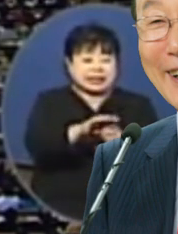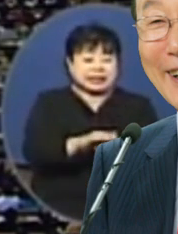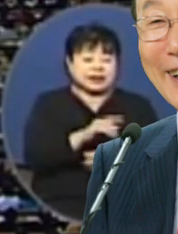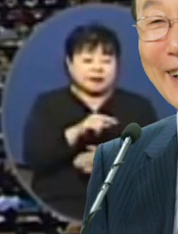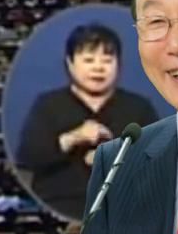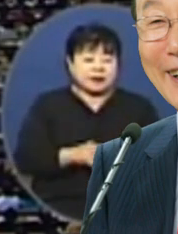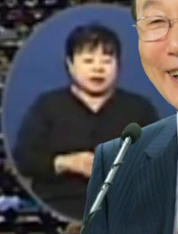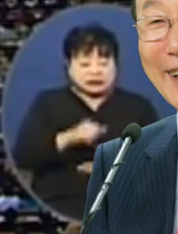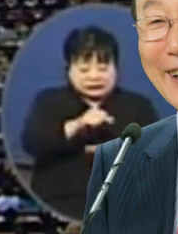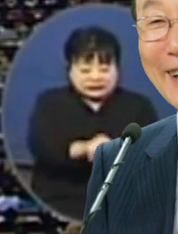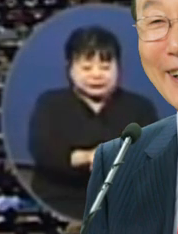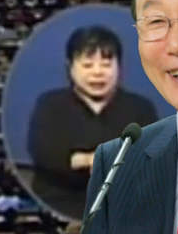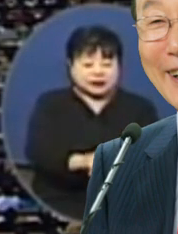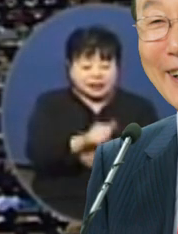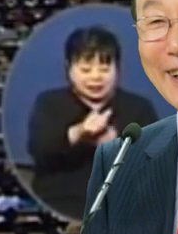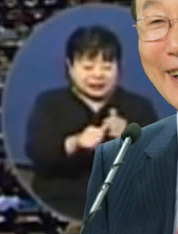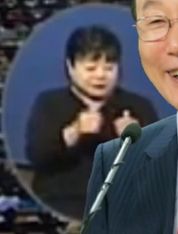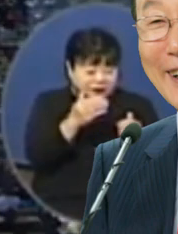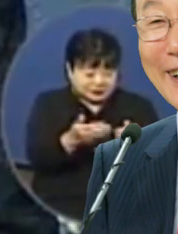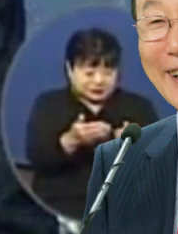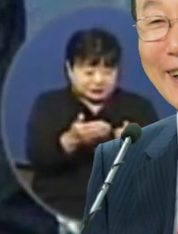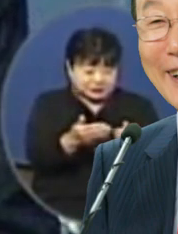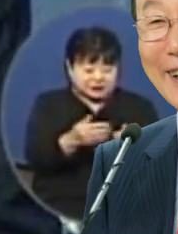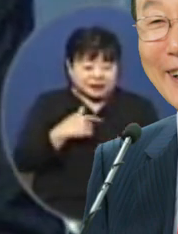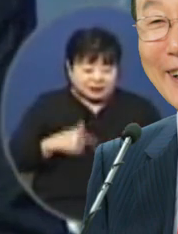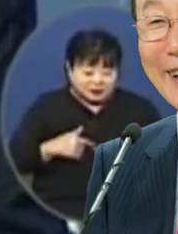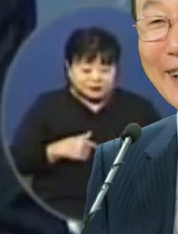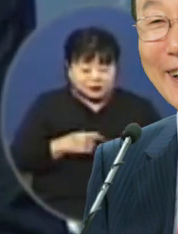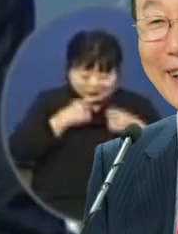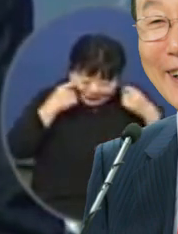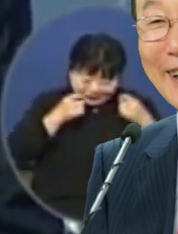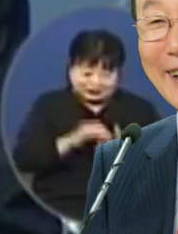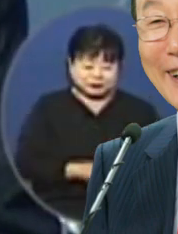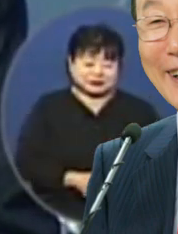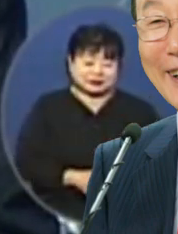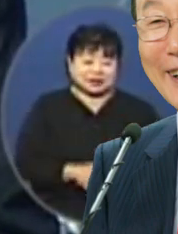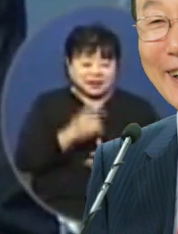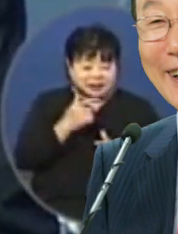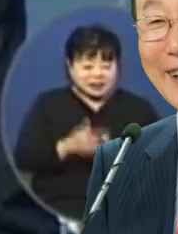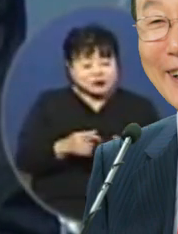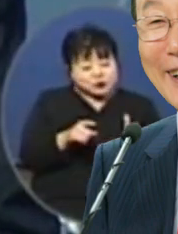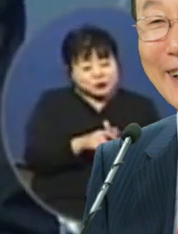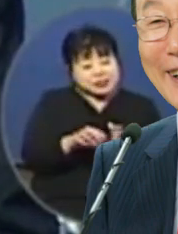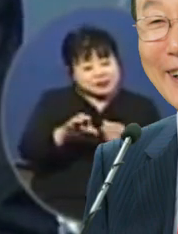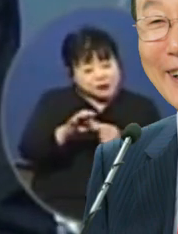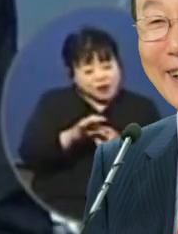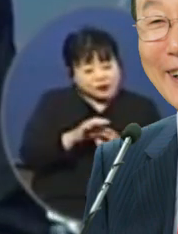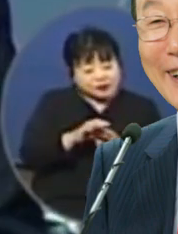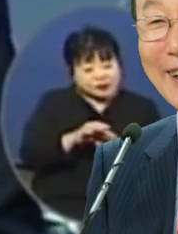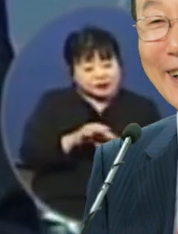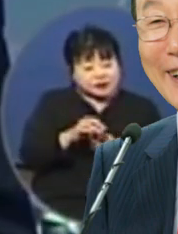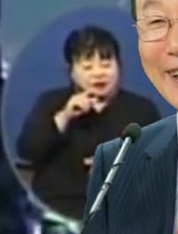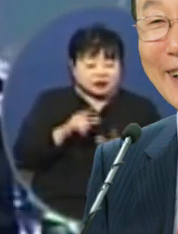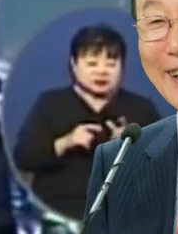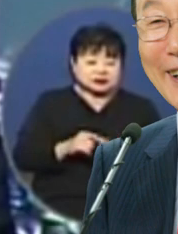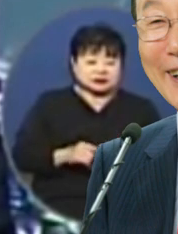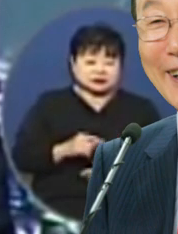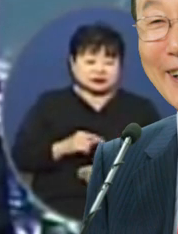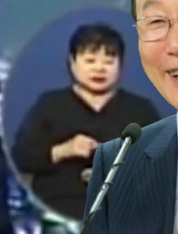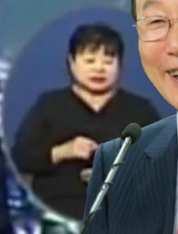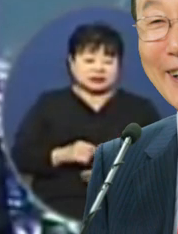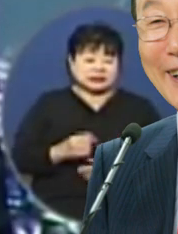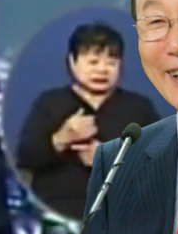마음을 지배하면 하나님께서 기뻐하시고 즐거워하는 것입니다. 예수 믿으면 형식과 의식에